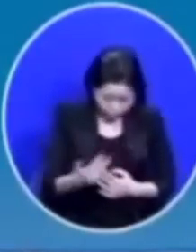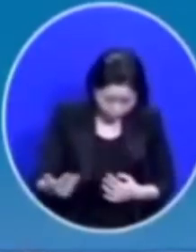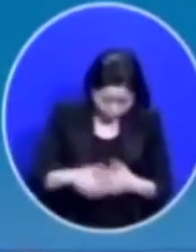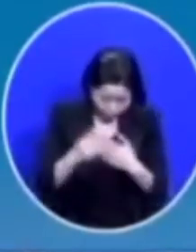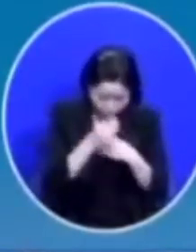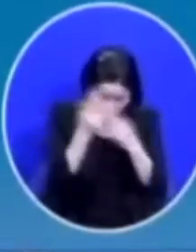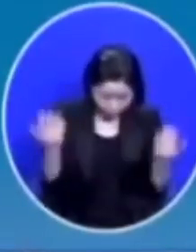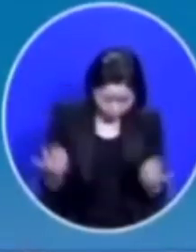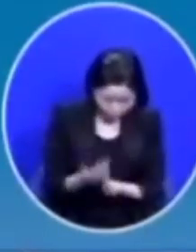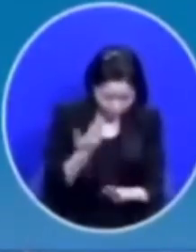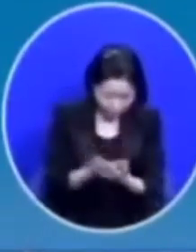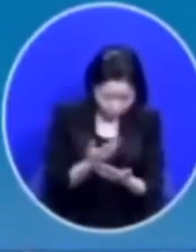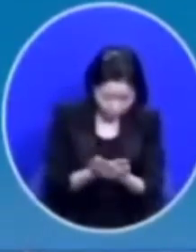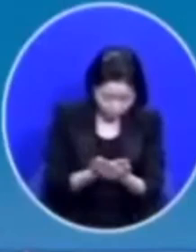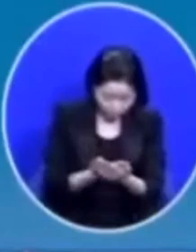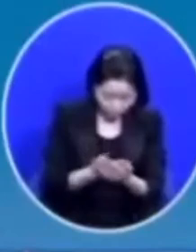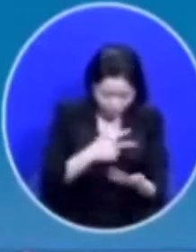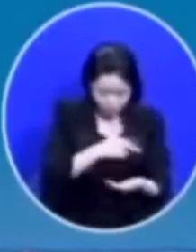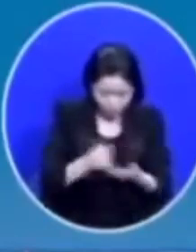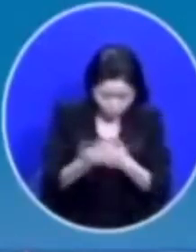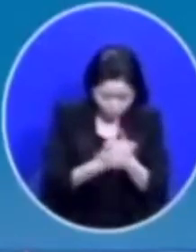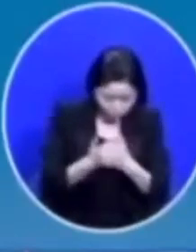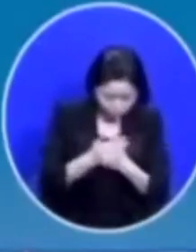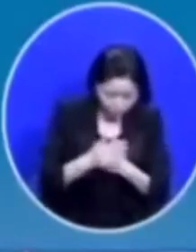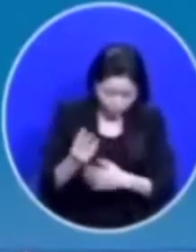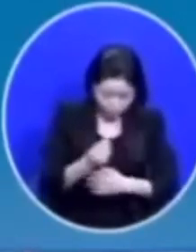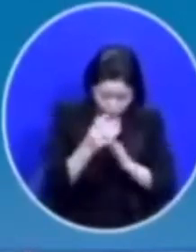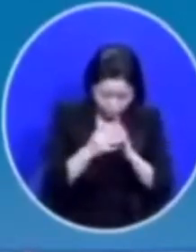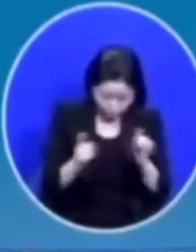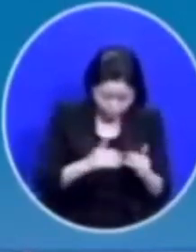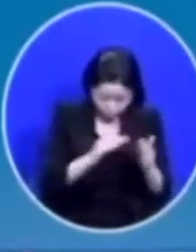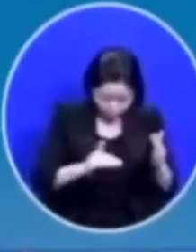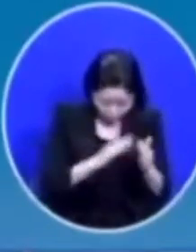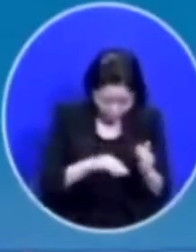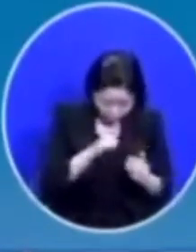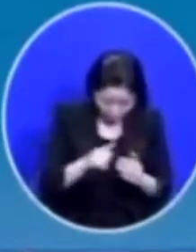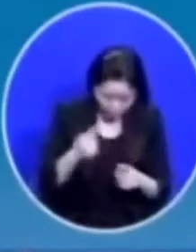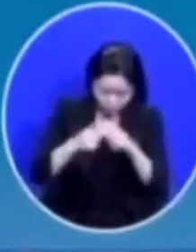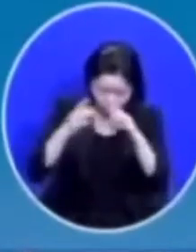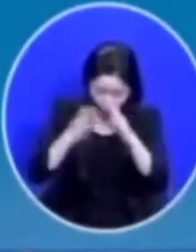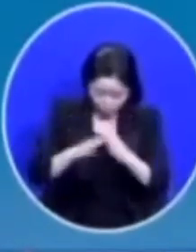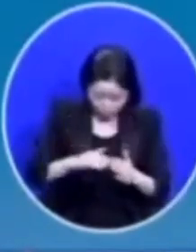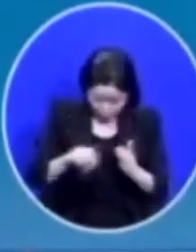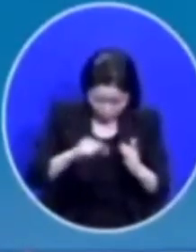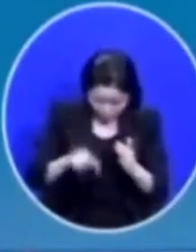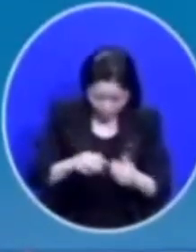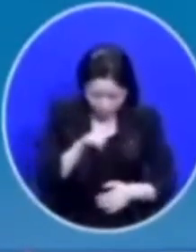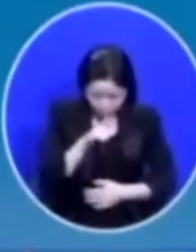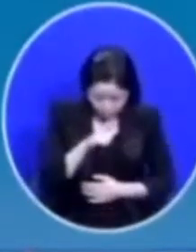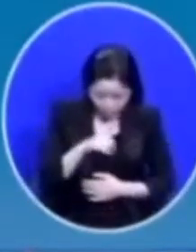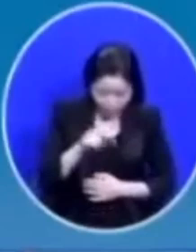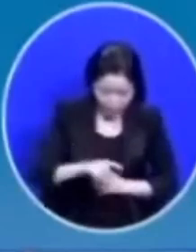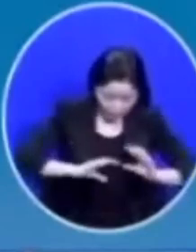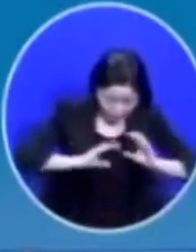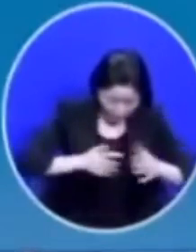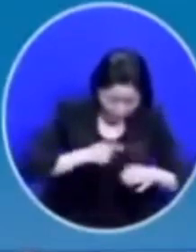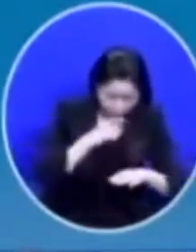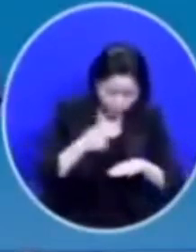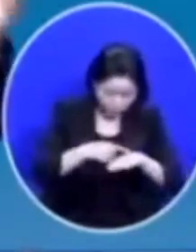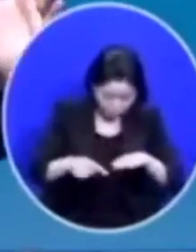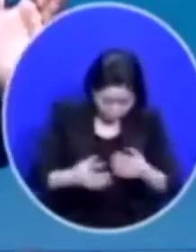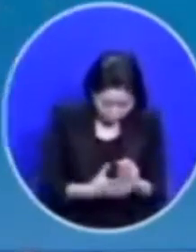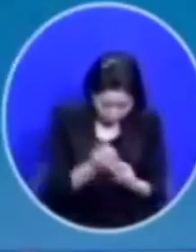주옵소서 죄 은 회가 성도들의 가정에 있고 교회 안에 있어서 이 나라의 민족이